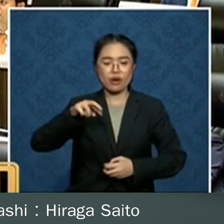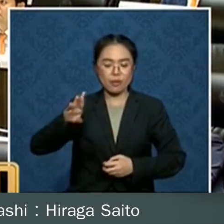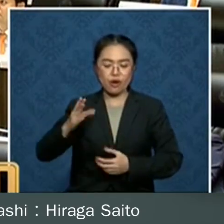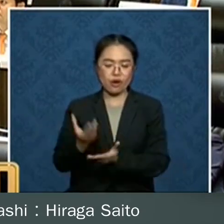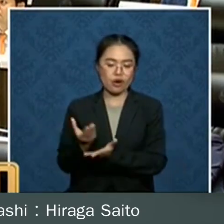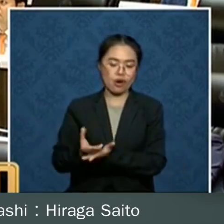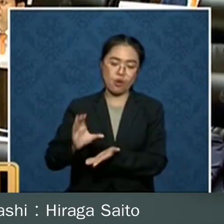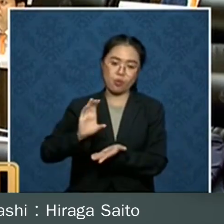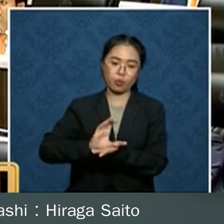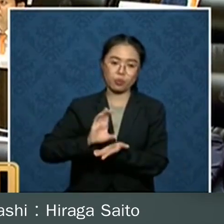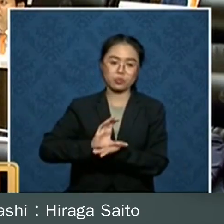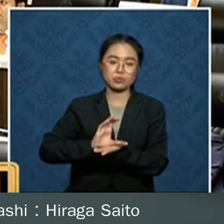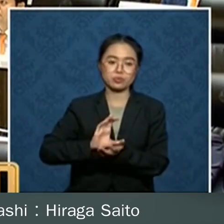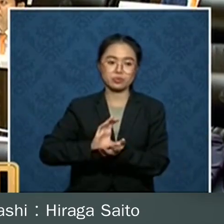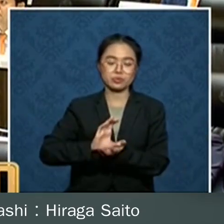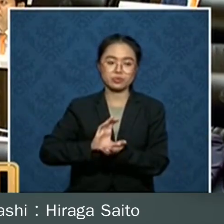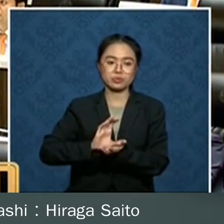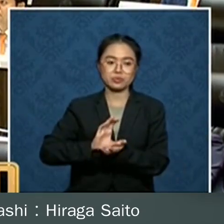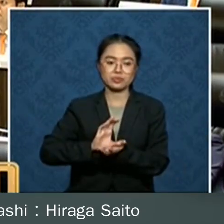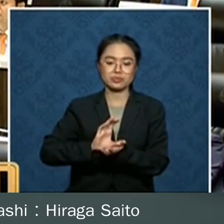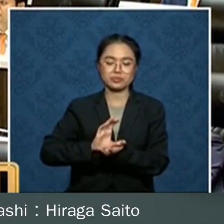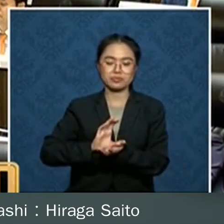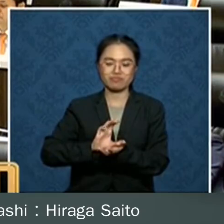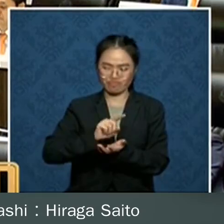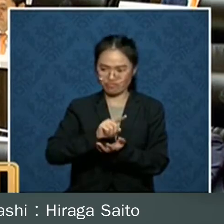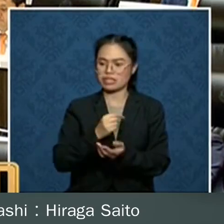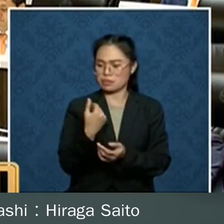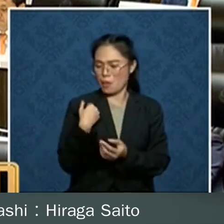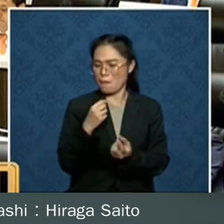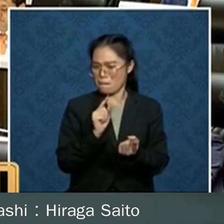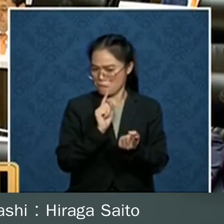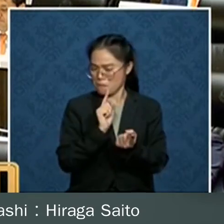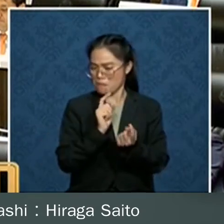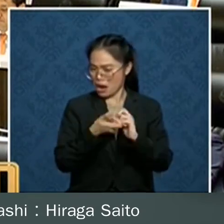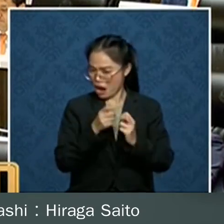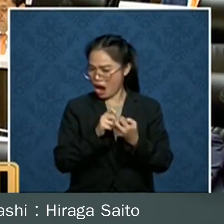ประมาณยังสะท้อนปัญหาที่ใหญ่กว่านั้น